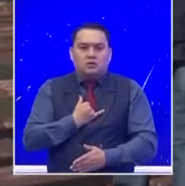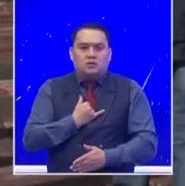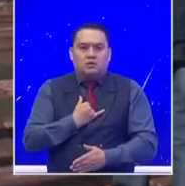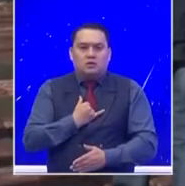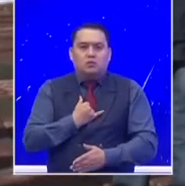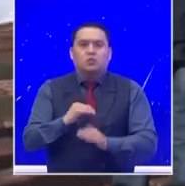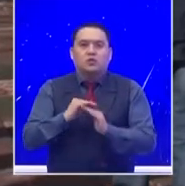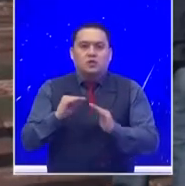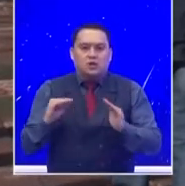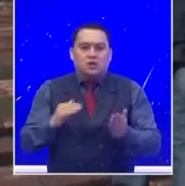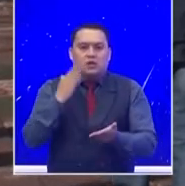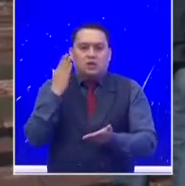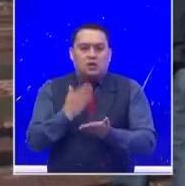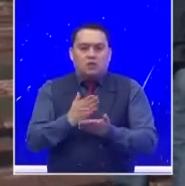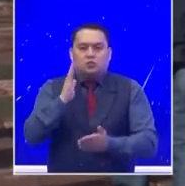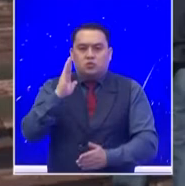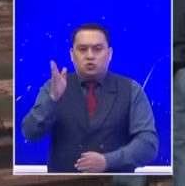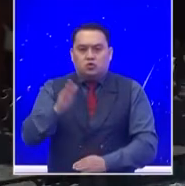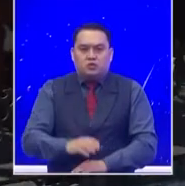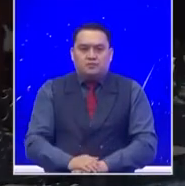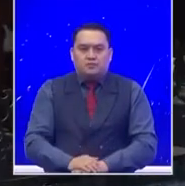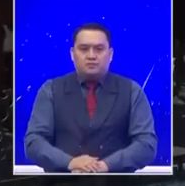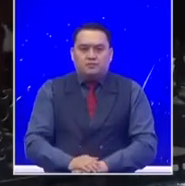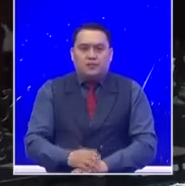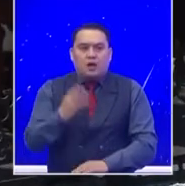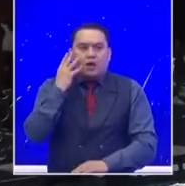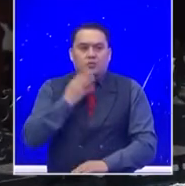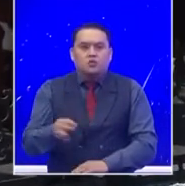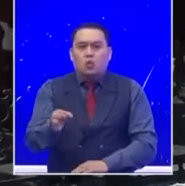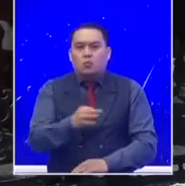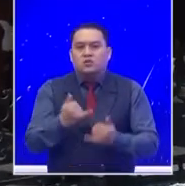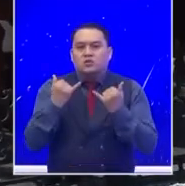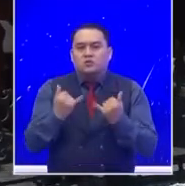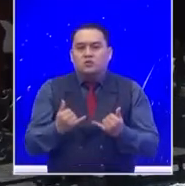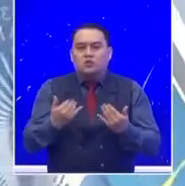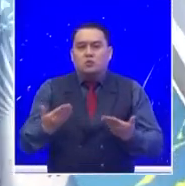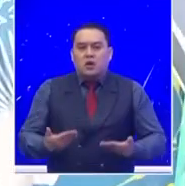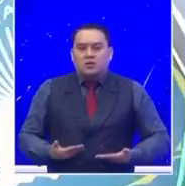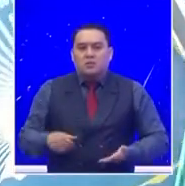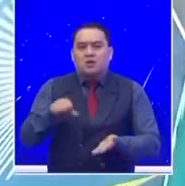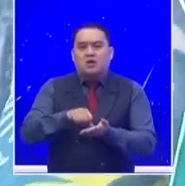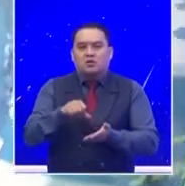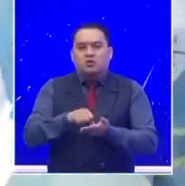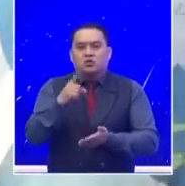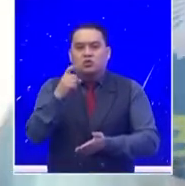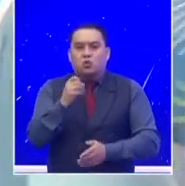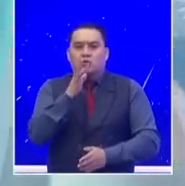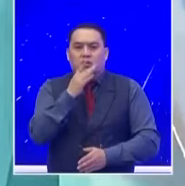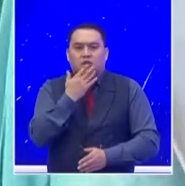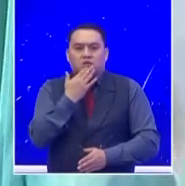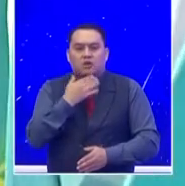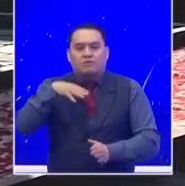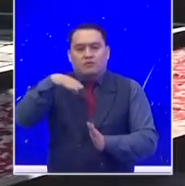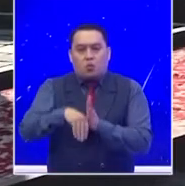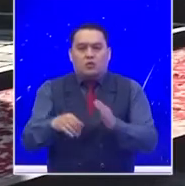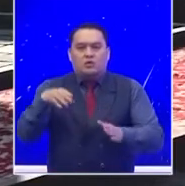у детей есть будущее. В Алматинской области на сегодняшний день проживают представители более 100 этносов, которые вносят